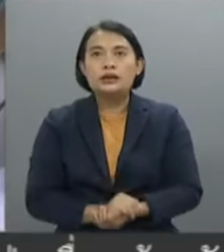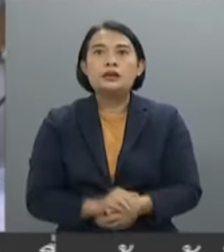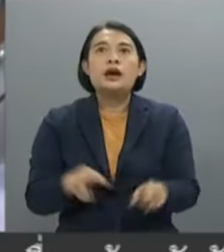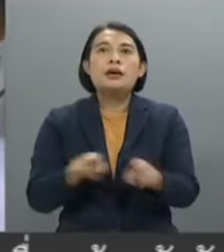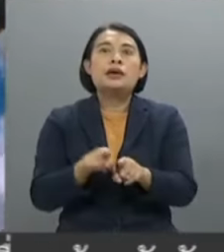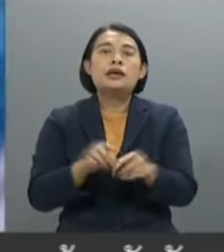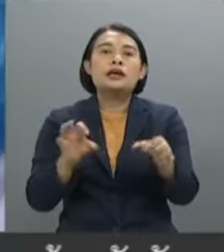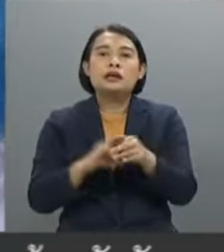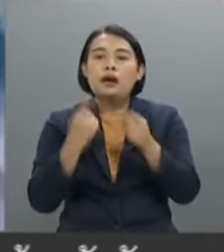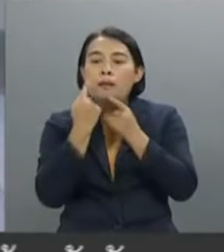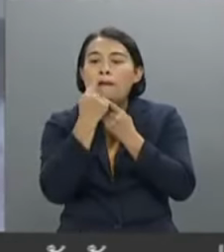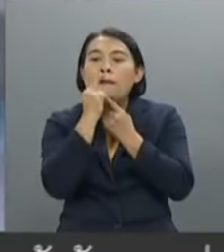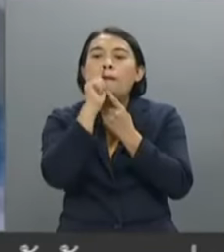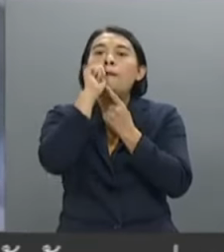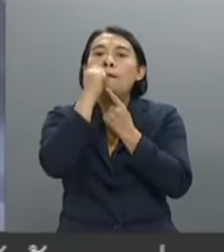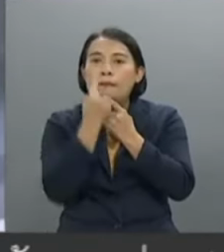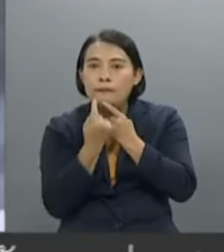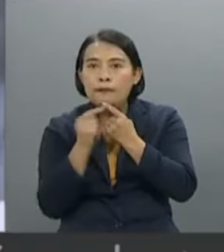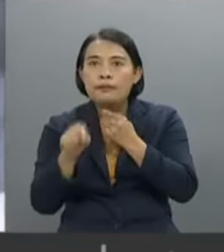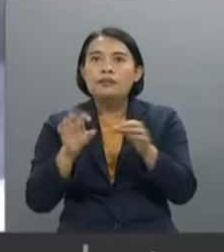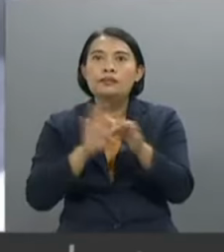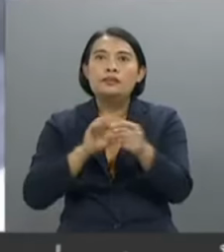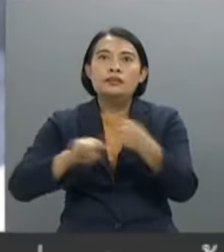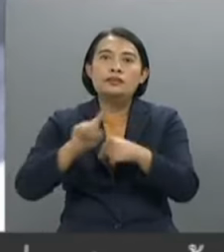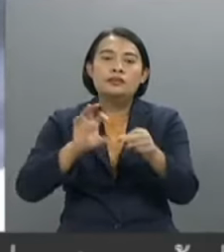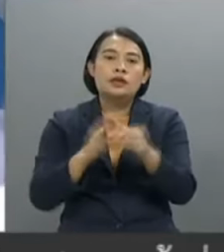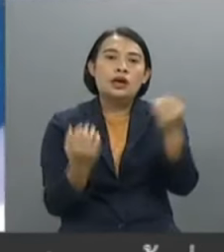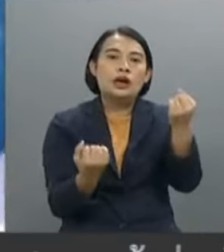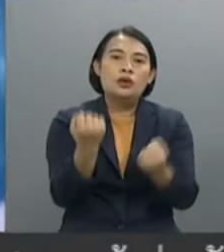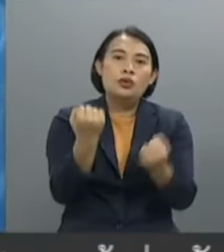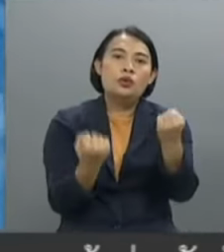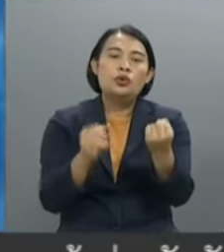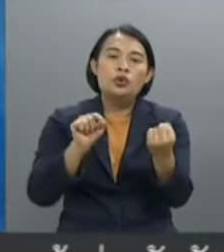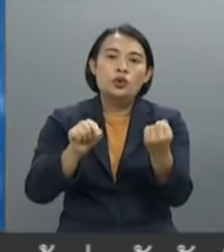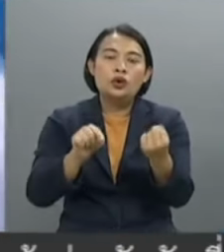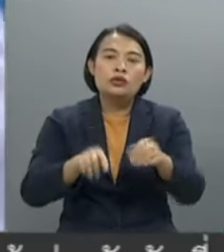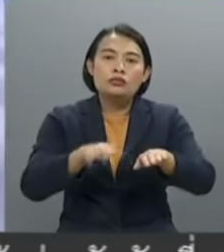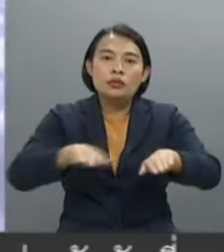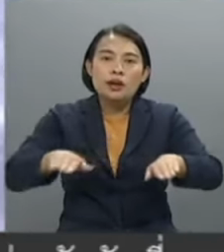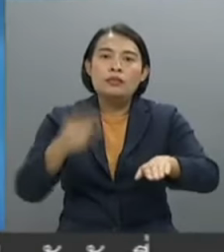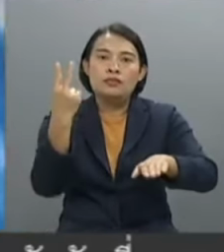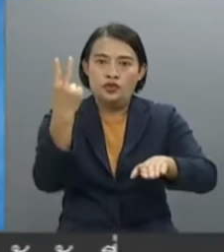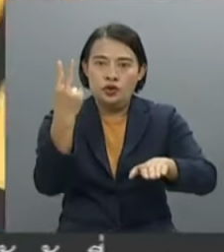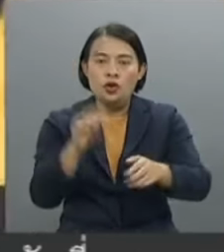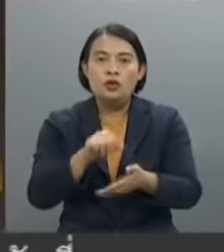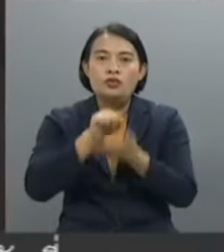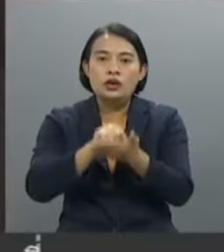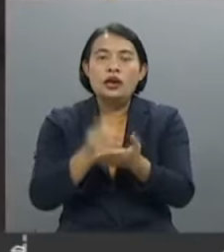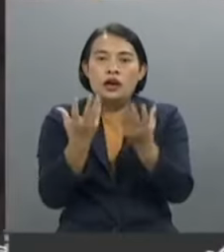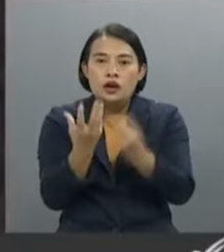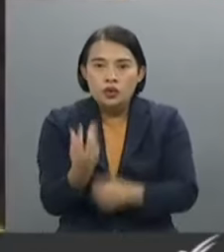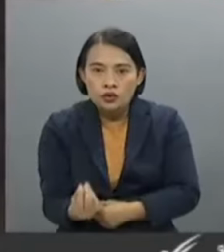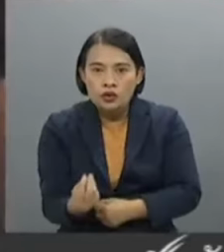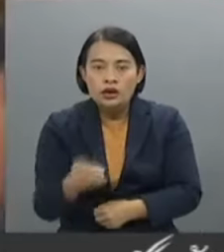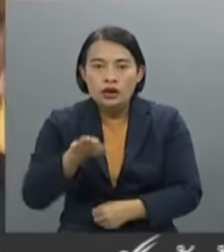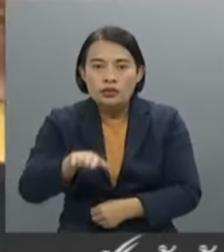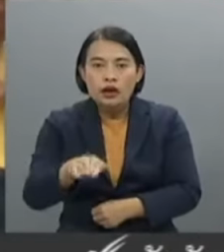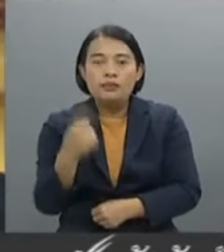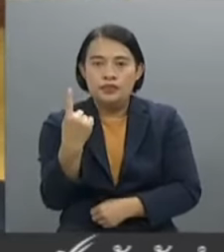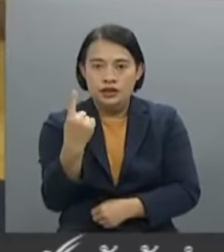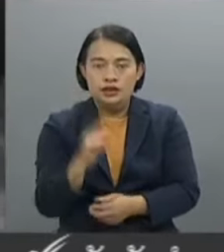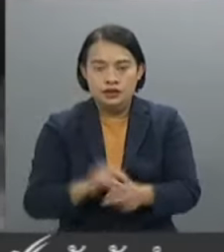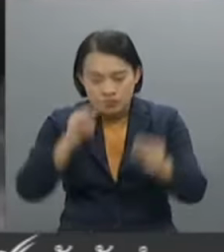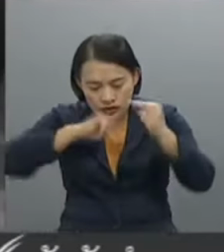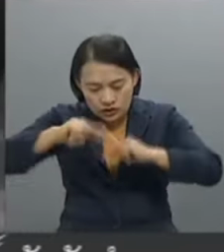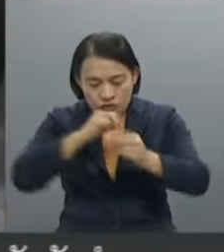ดยมีรถโมบายพระราชทานจาก2คันวันนี้ที่ห้างแพชชั่นนะคะปรับลดลงเหลือ1คันค่ะมาช่วยในการตรวจเชิงรุกค่ะซึ่งจะทำให้ถึงก